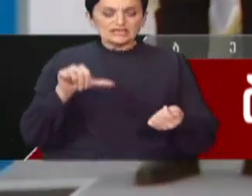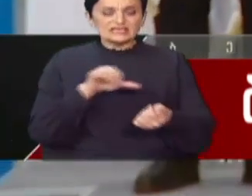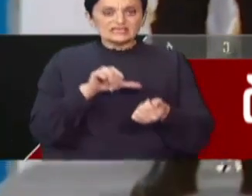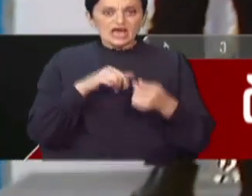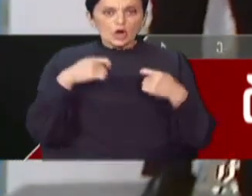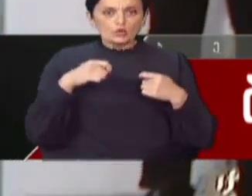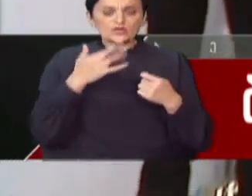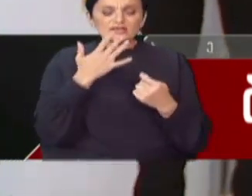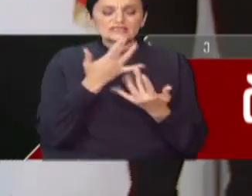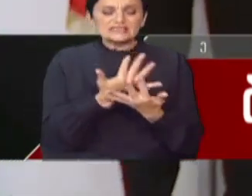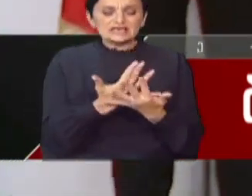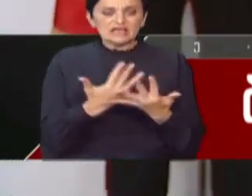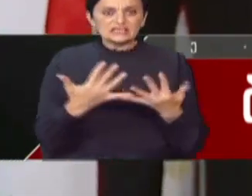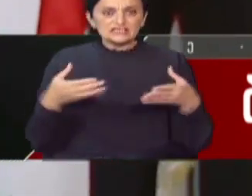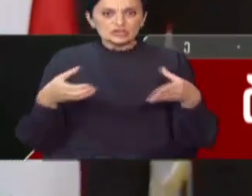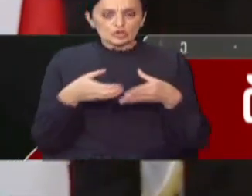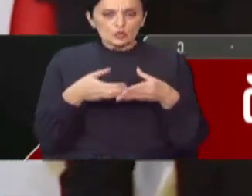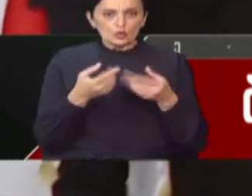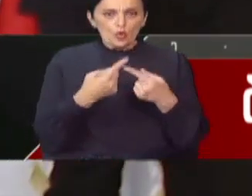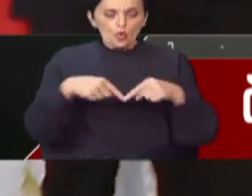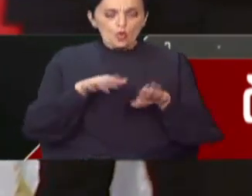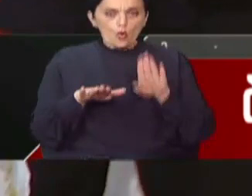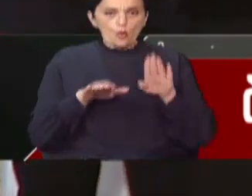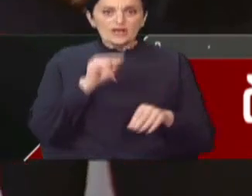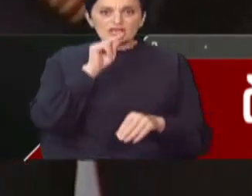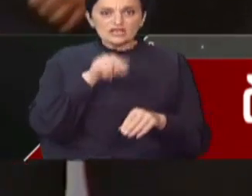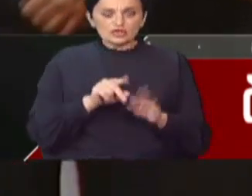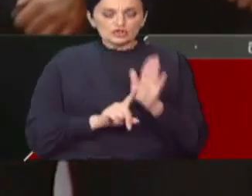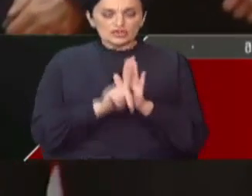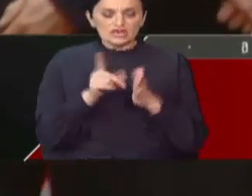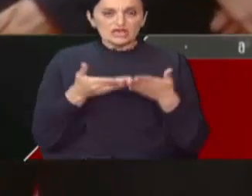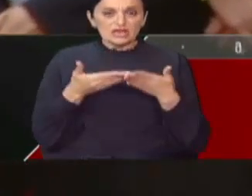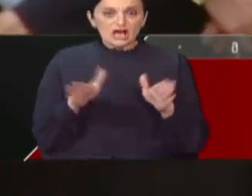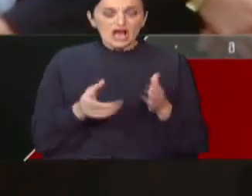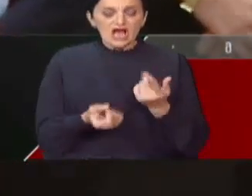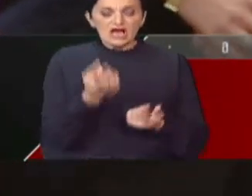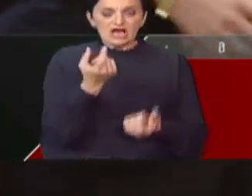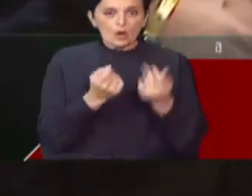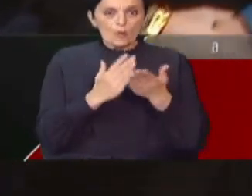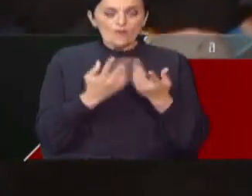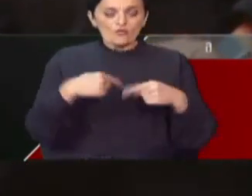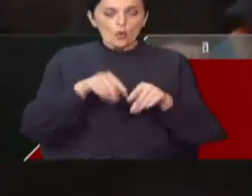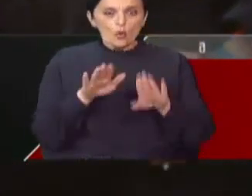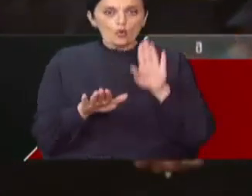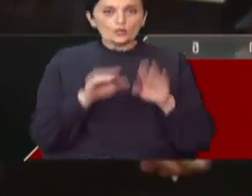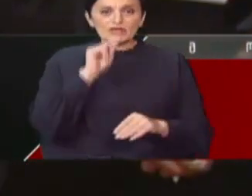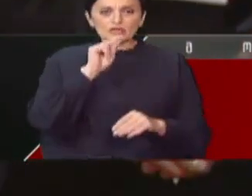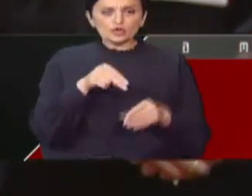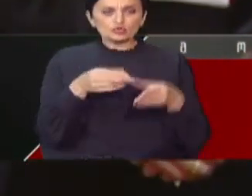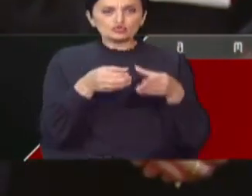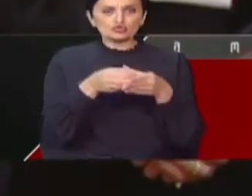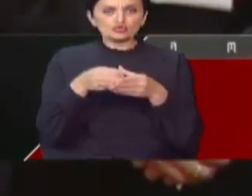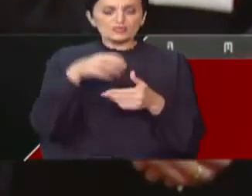ნარკორეალიზატორთა ტრანსნაციონალური ორგანიზებული დანაშაული გახსნა. გამოვლენილია ორგანიზებული დანაშაული